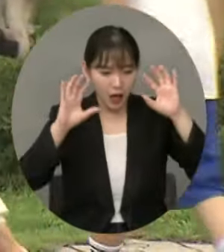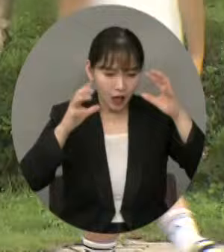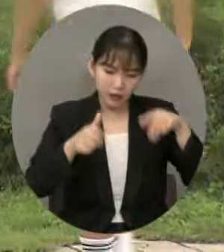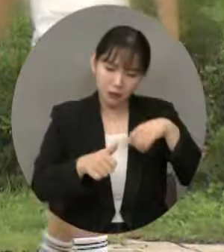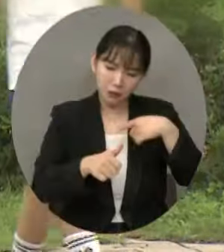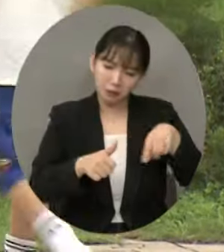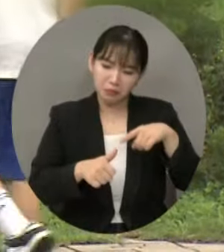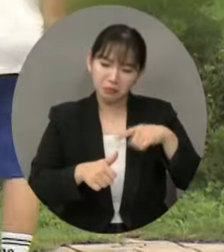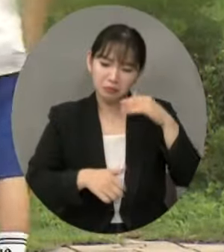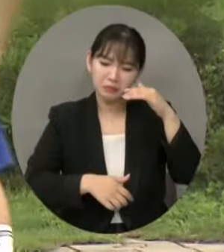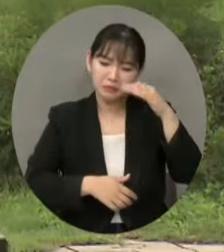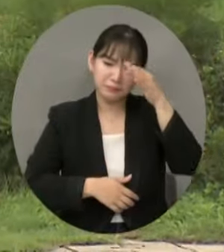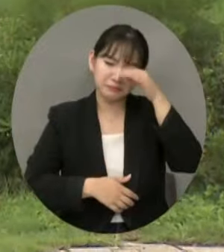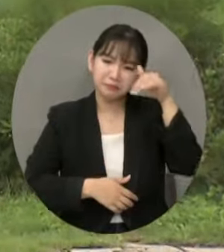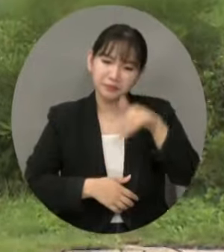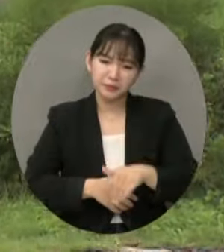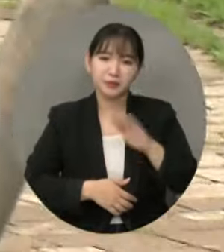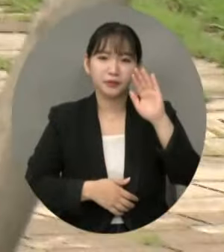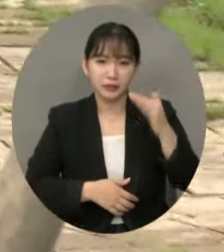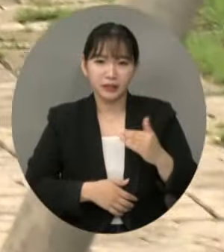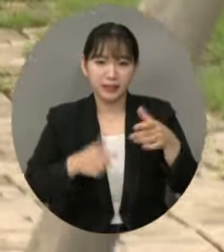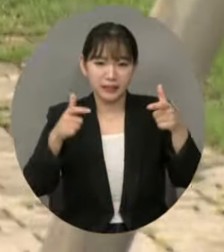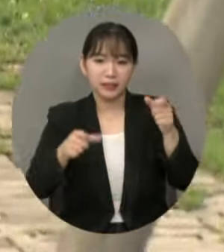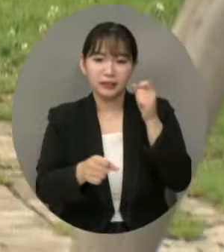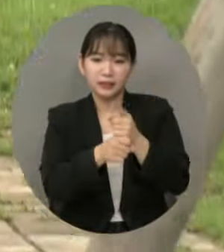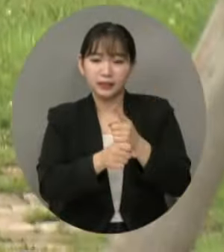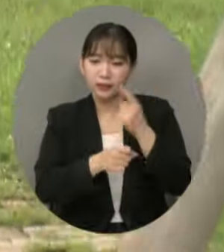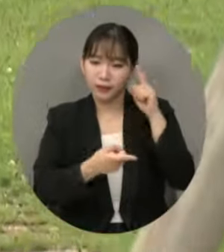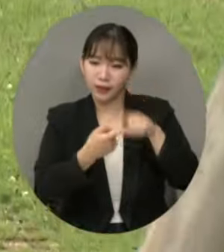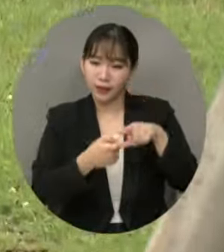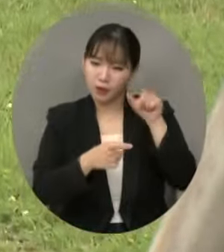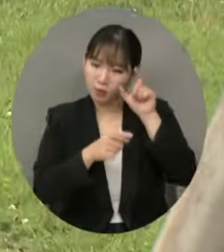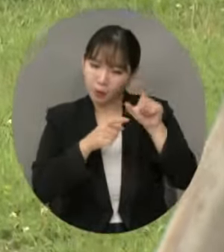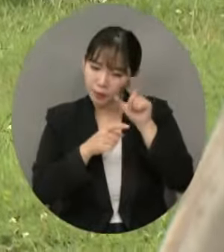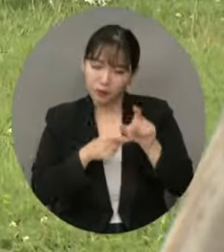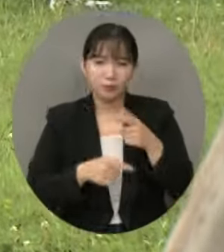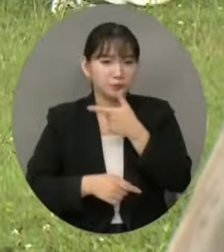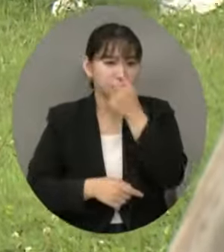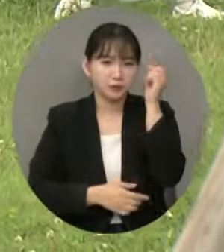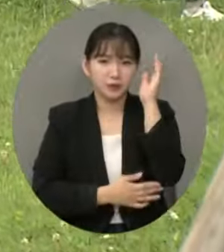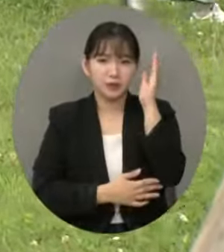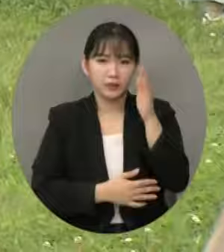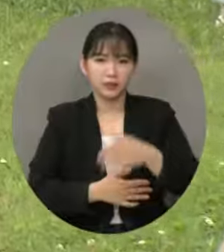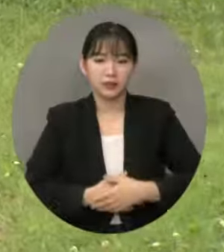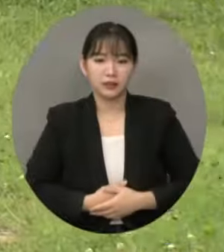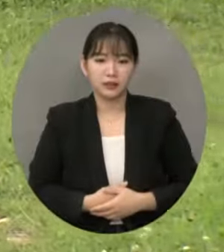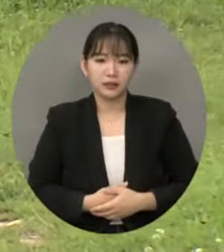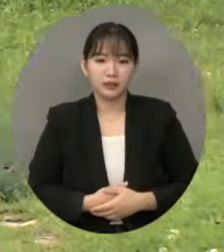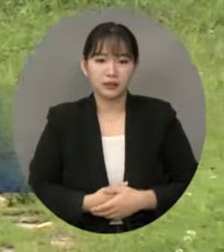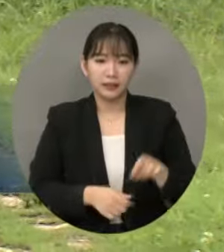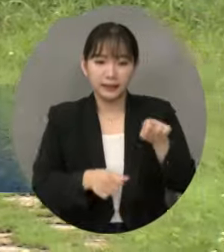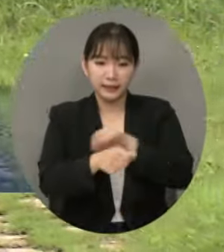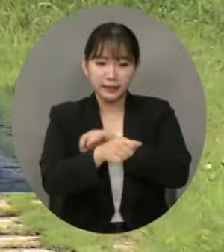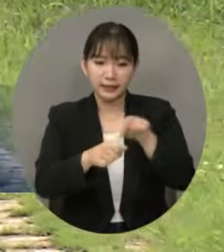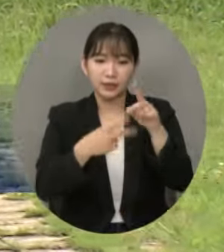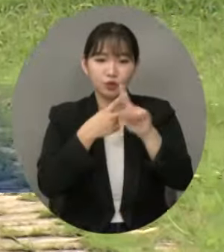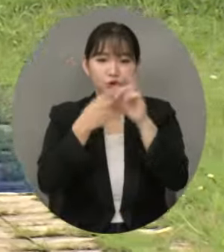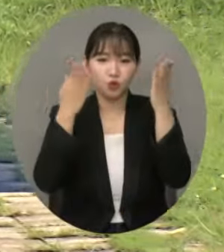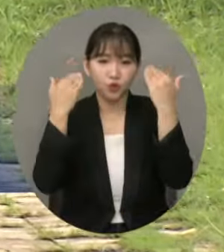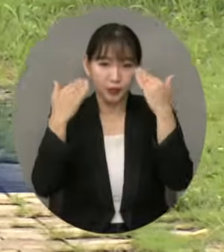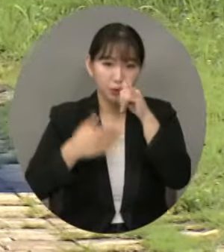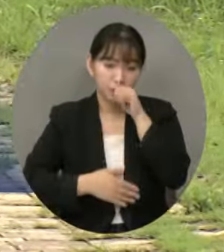교육의 질은 하락하고 있고 지역적 특성에 대한 고려도 부족하다고 말합니다. 특성화 중학교 이런